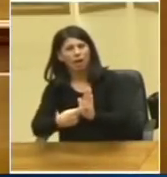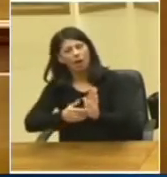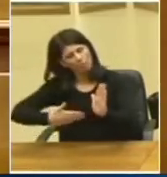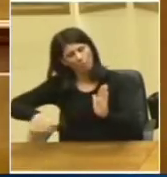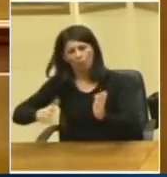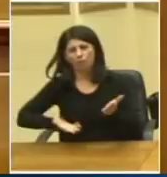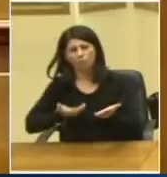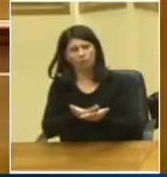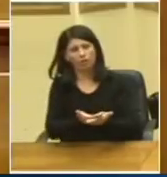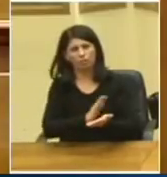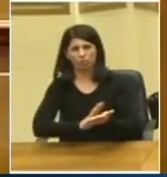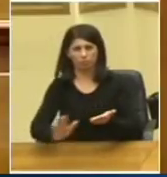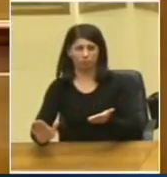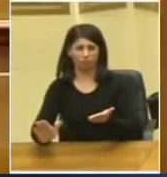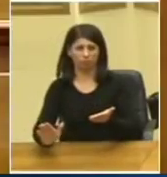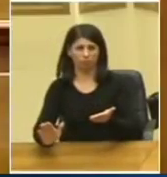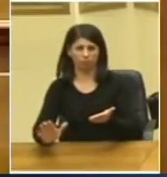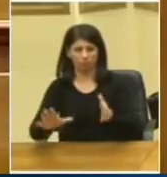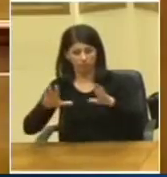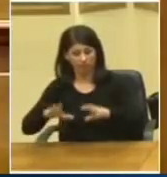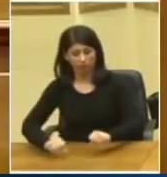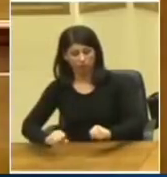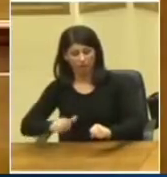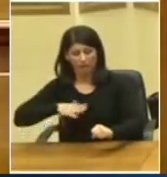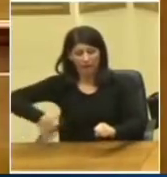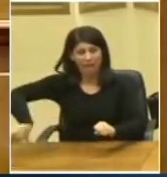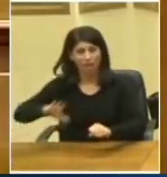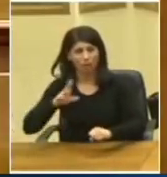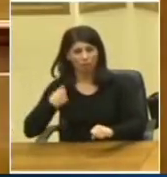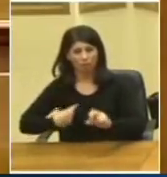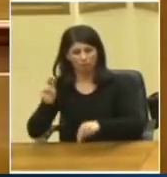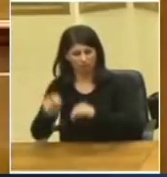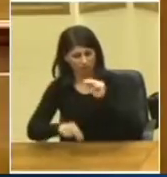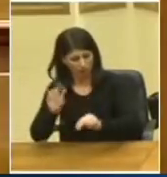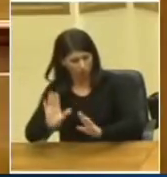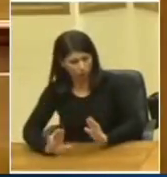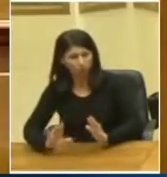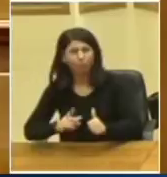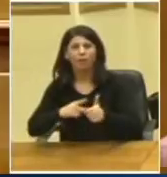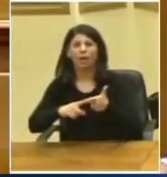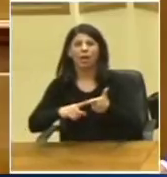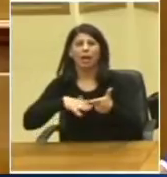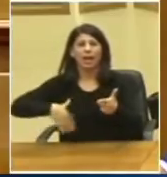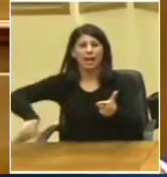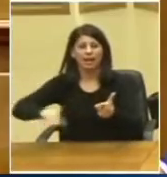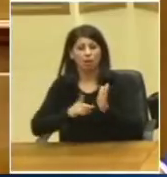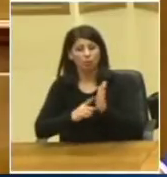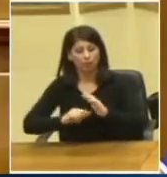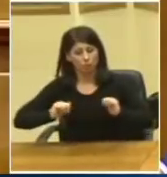καταθέσει. Την κατοχύρωση του λαϊκού δημοψηφίσματος, τη λαϊκή νομοθετική